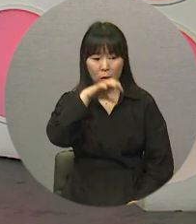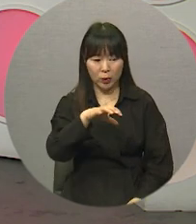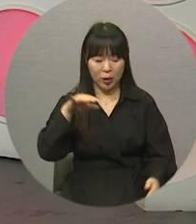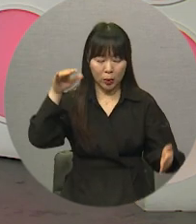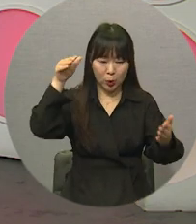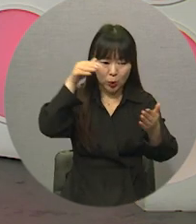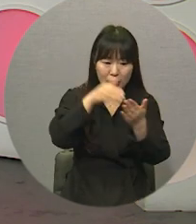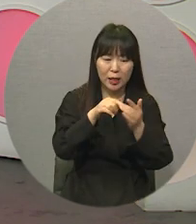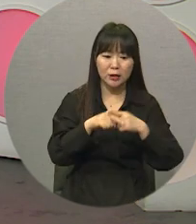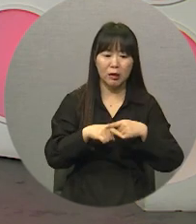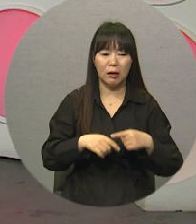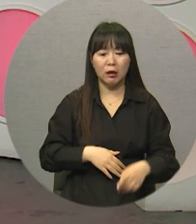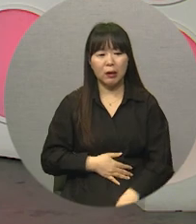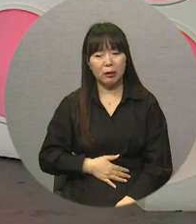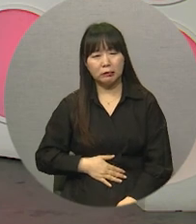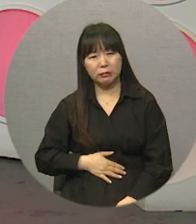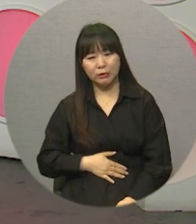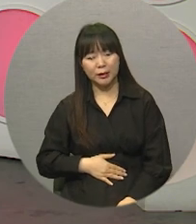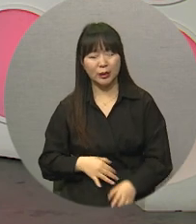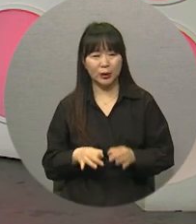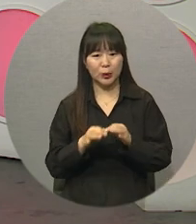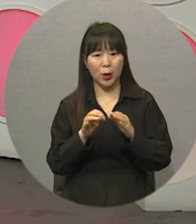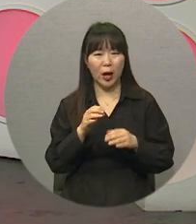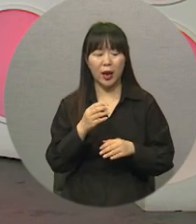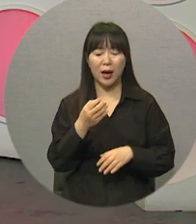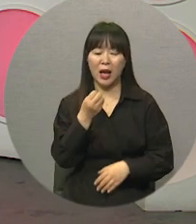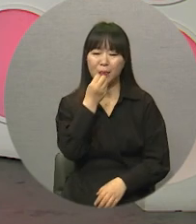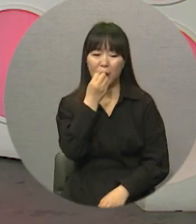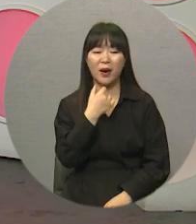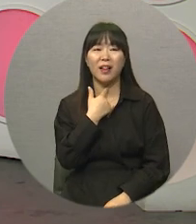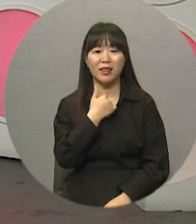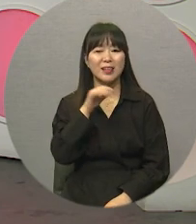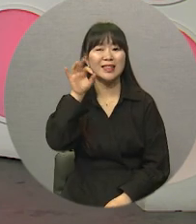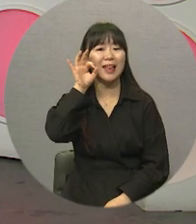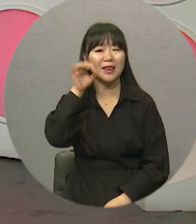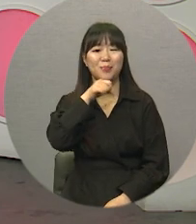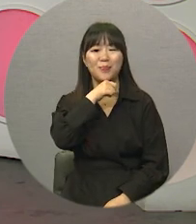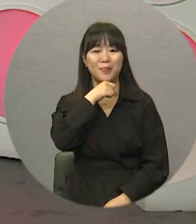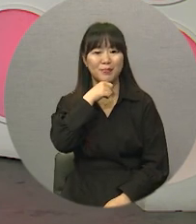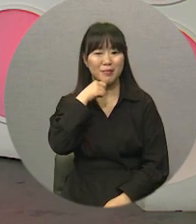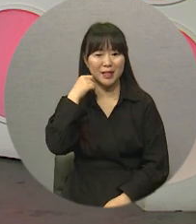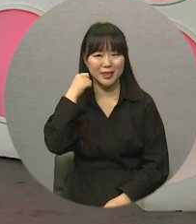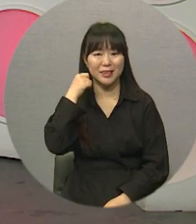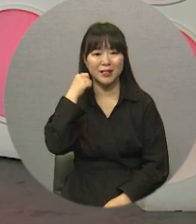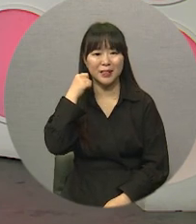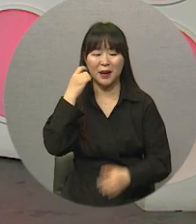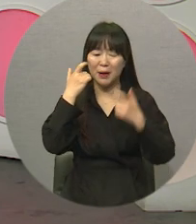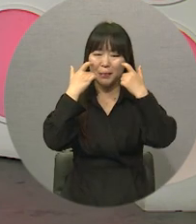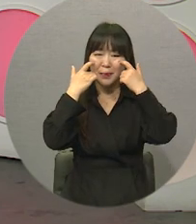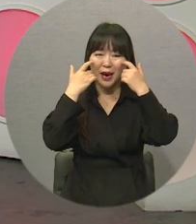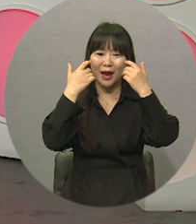땅에서 배앓이하는 동안 입에 물었던 이 사탕의 맛은